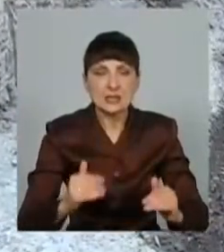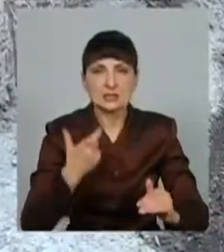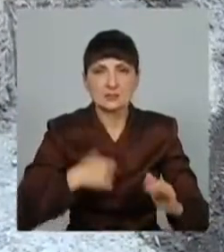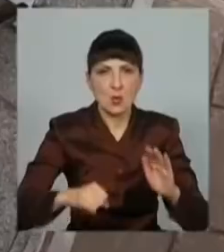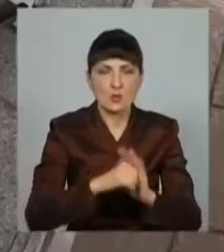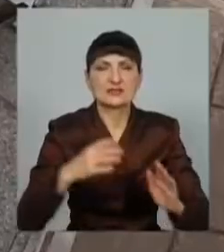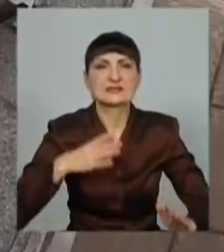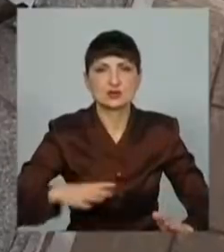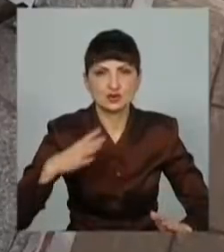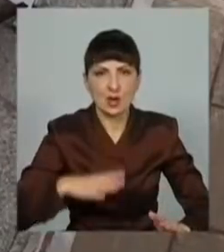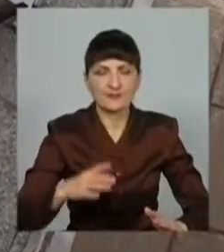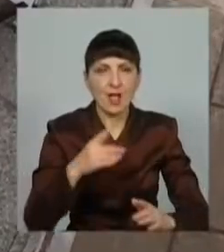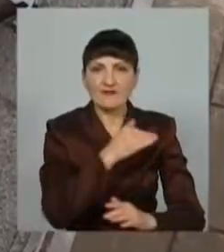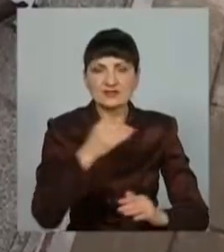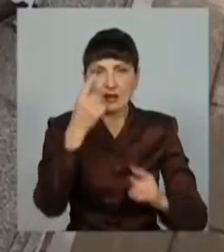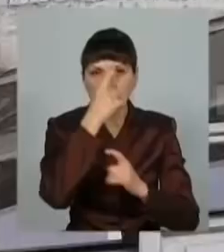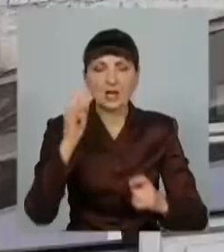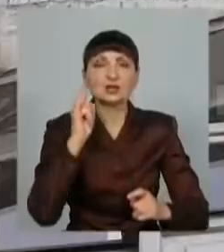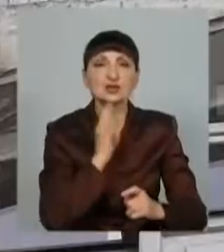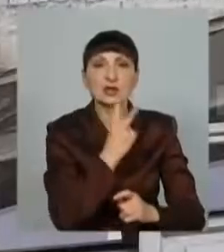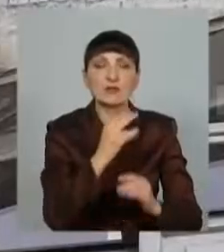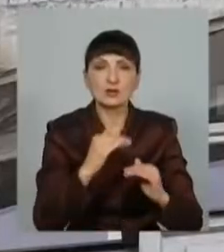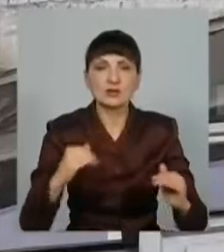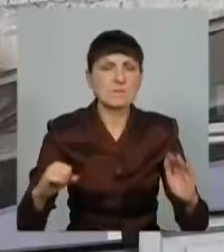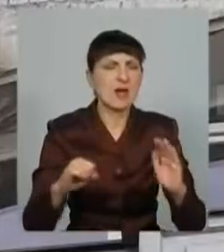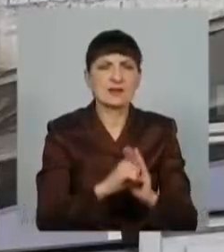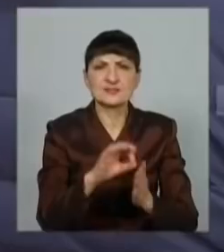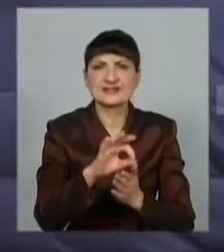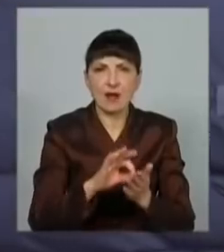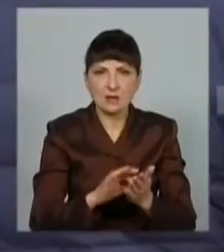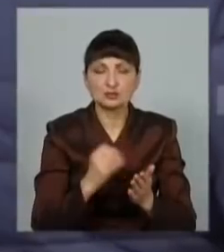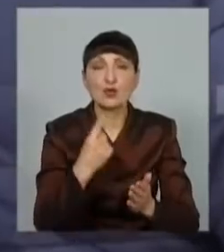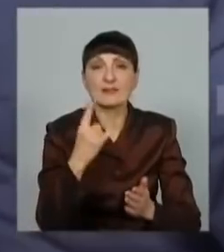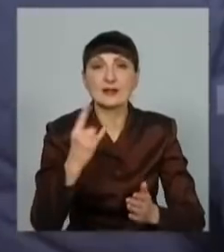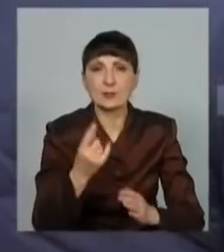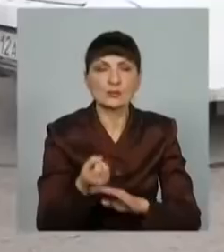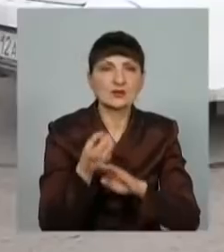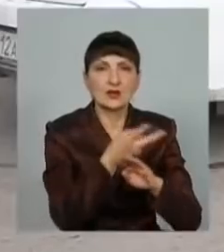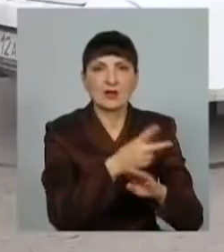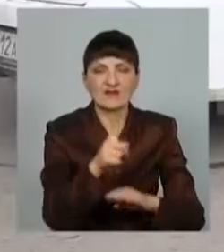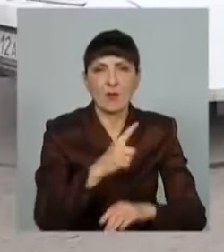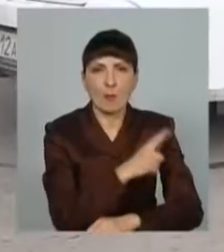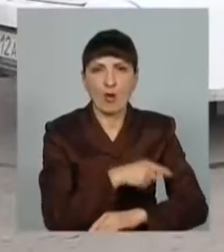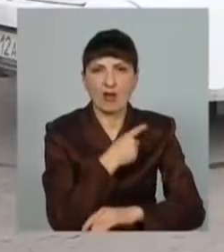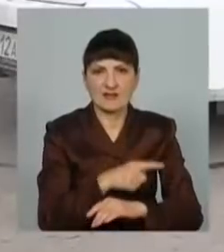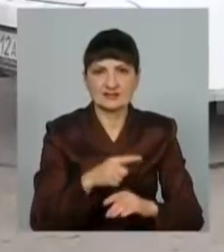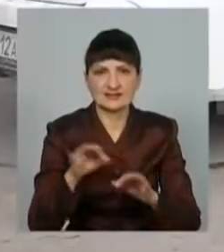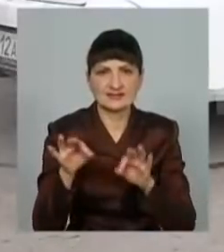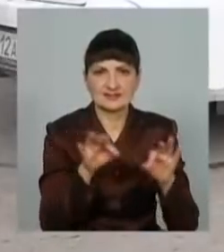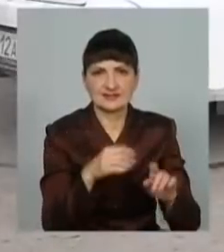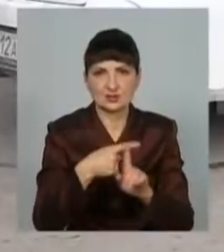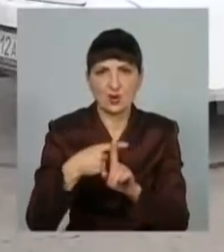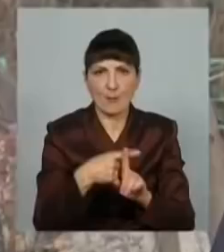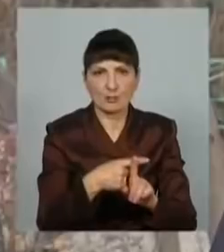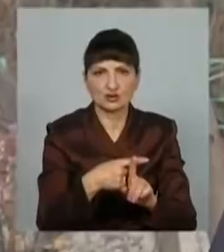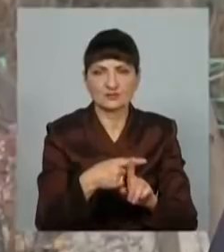такой поступок. По официальным данным, женщина и 2 детей погибли на месте происшествия. Еще один ребенок скончался в карете скорой помощи. Я видел, что